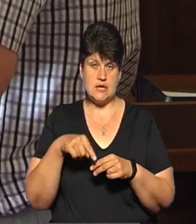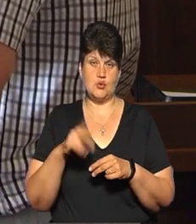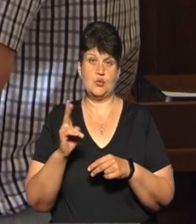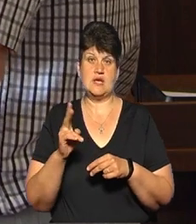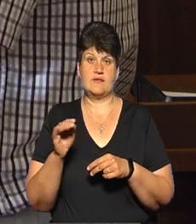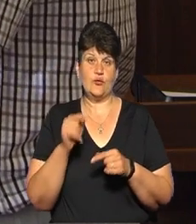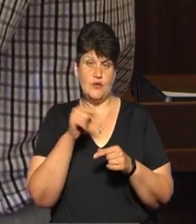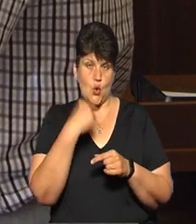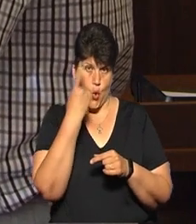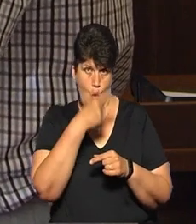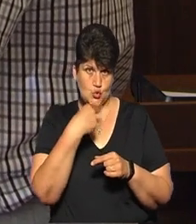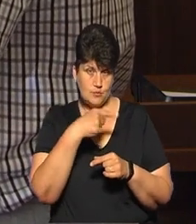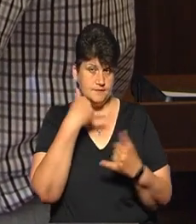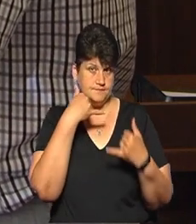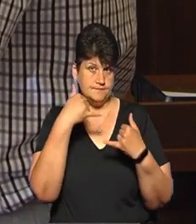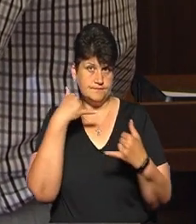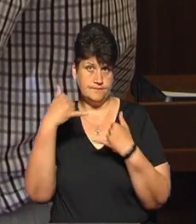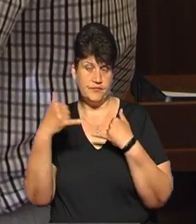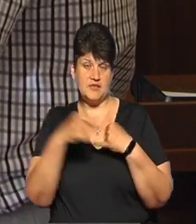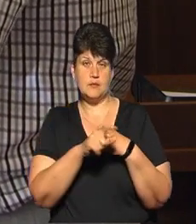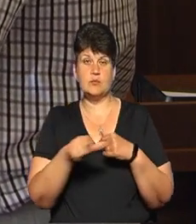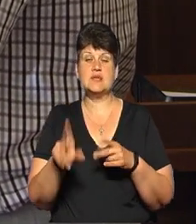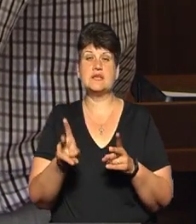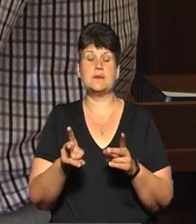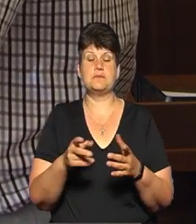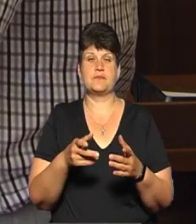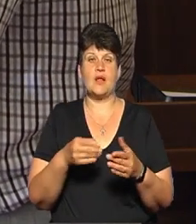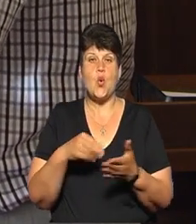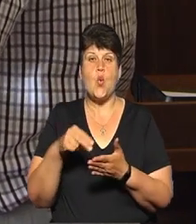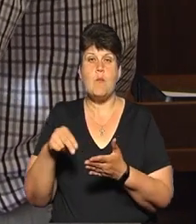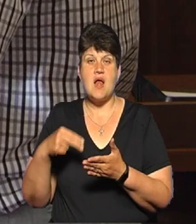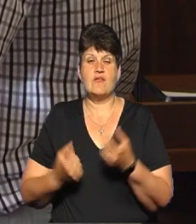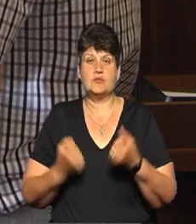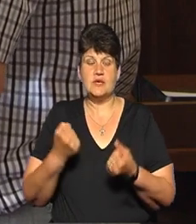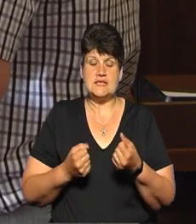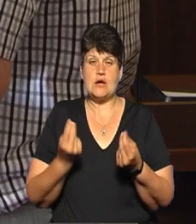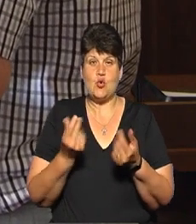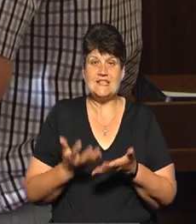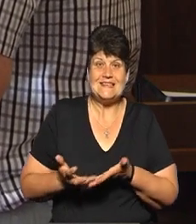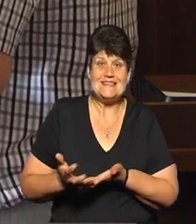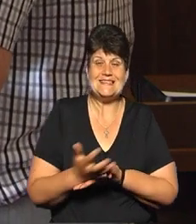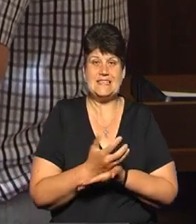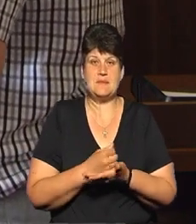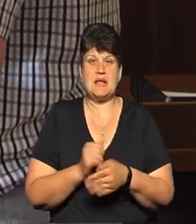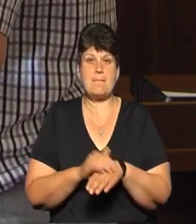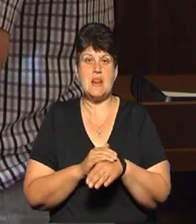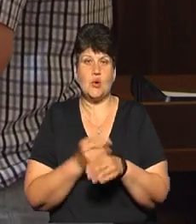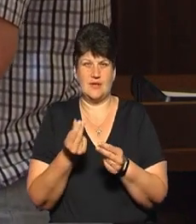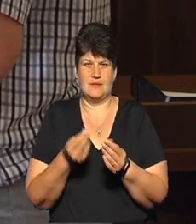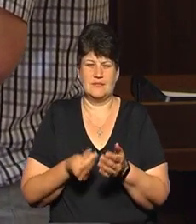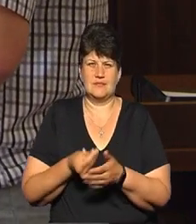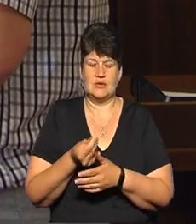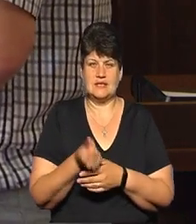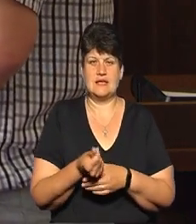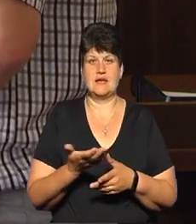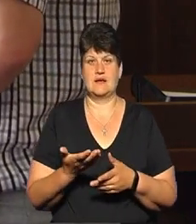він особисто контактував з особою, яким купляв автомобілі та інші речі за кошти, які зібрані ним же за як благодійні пожертви для забезпечення потреб